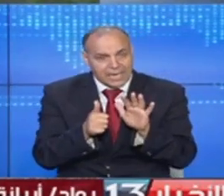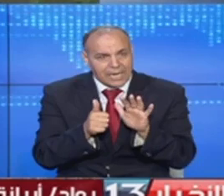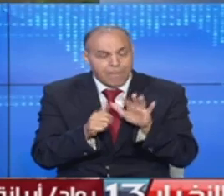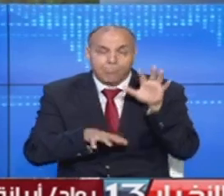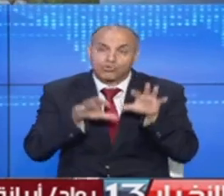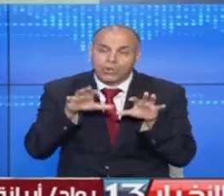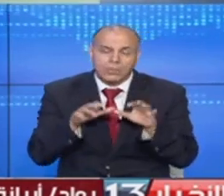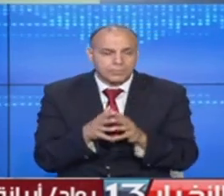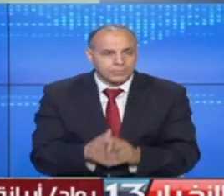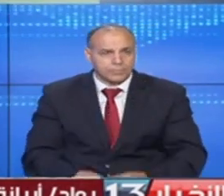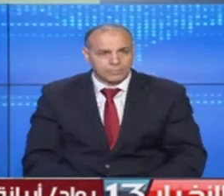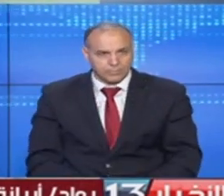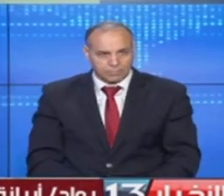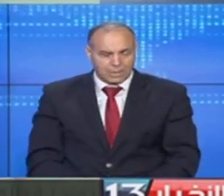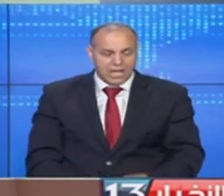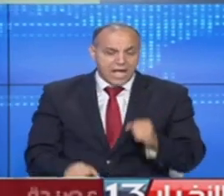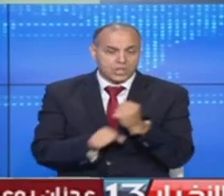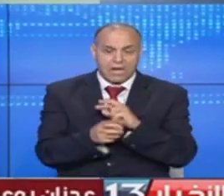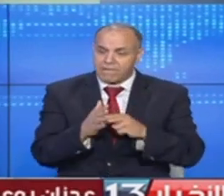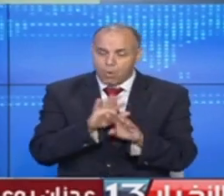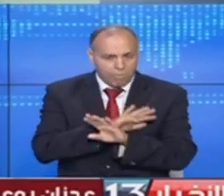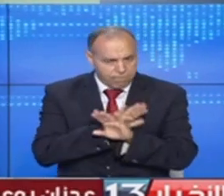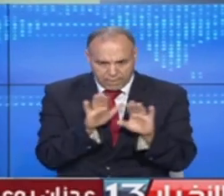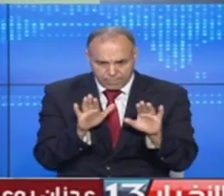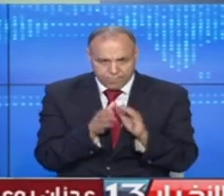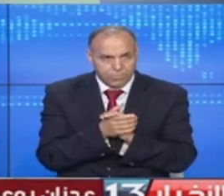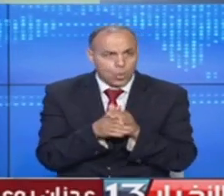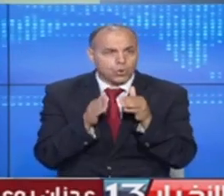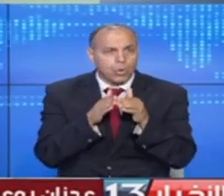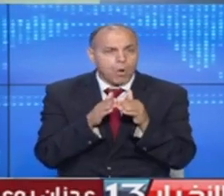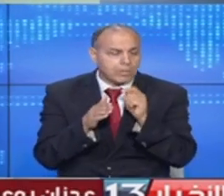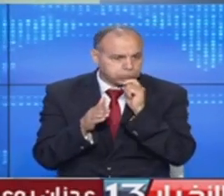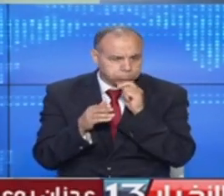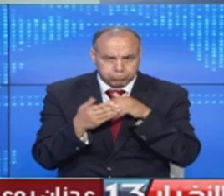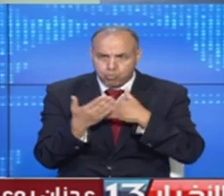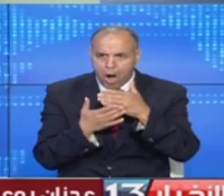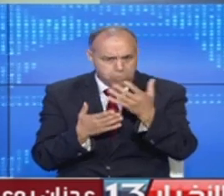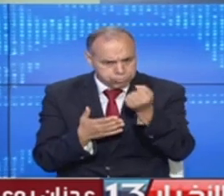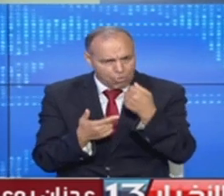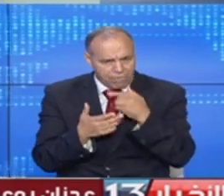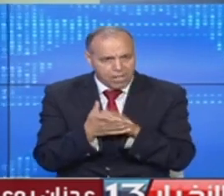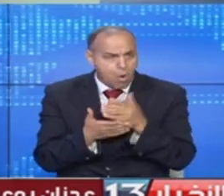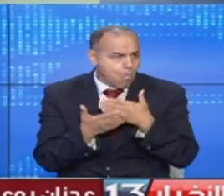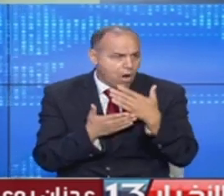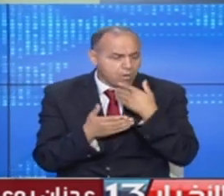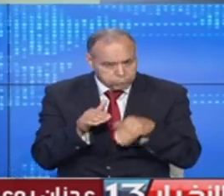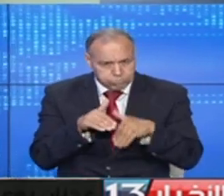الفيضانات الاشغال الفنيه انتهت يعني المقاومه الواضح والمقال